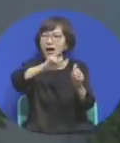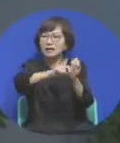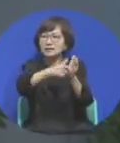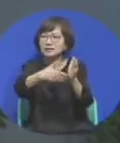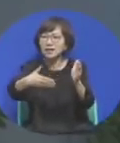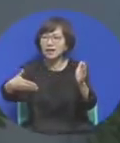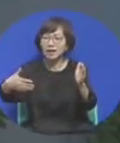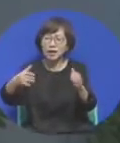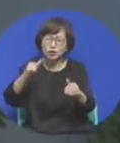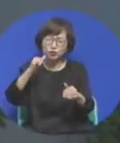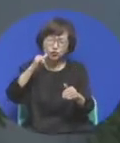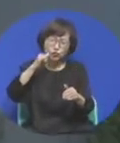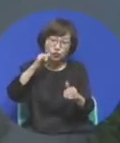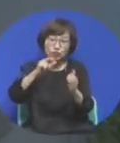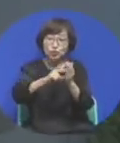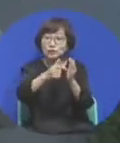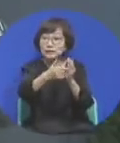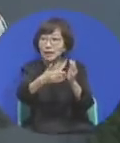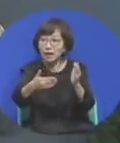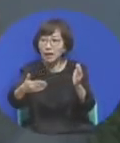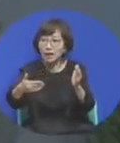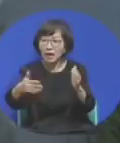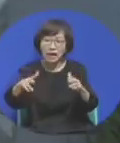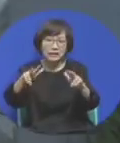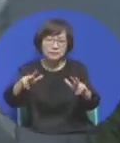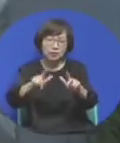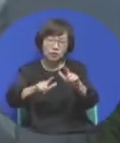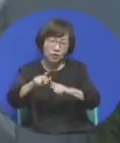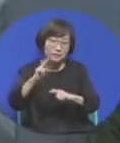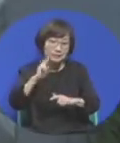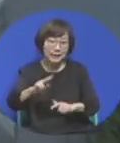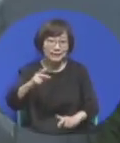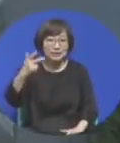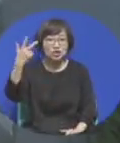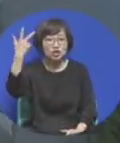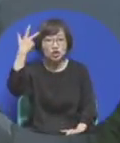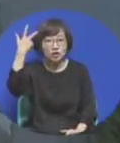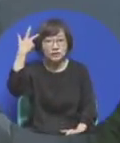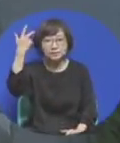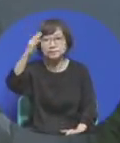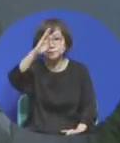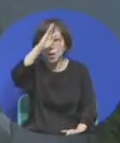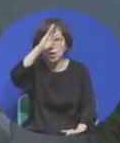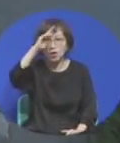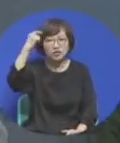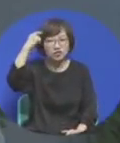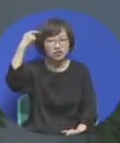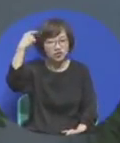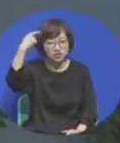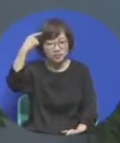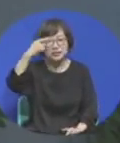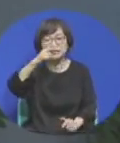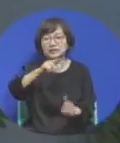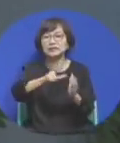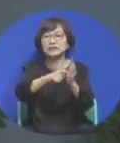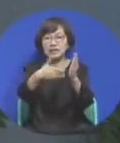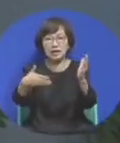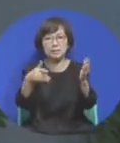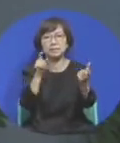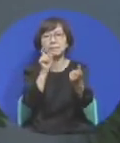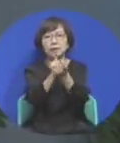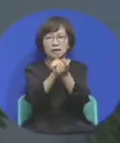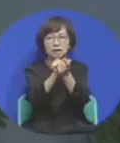넘어서서 완전히 이제는 정신병 시대가 와버려요. You must know this and give your worship. Now we're going beyond this age of addiction, this